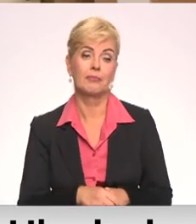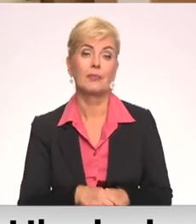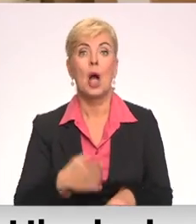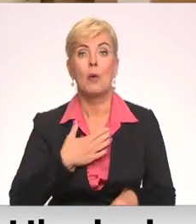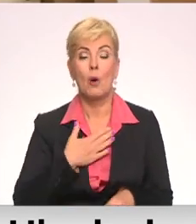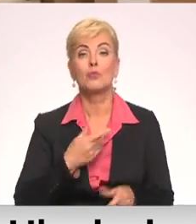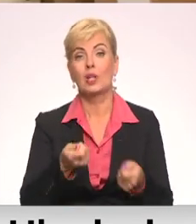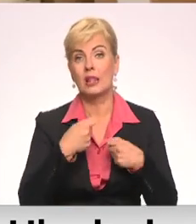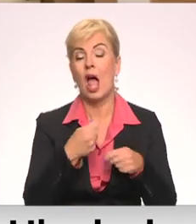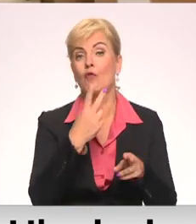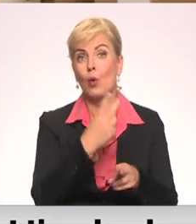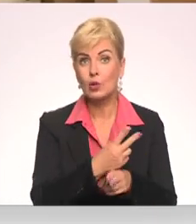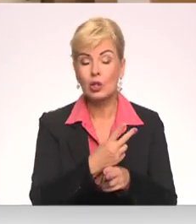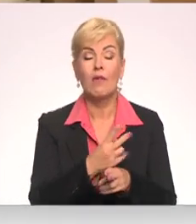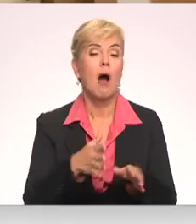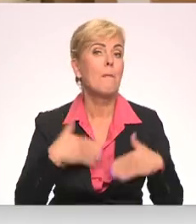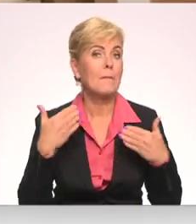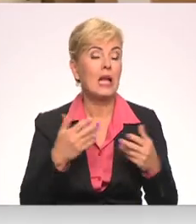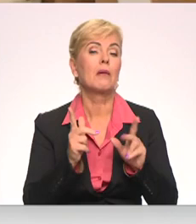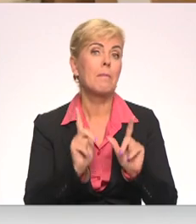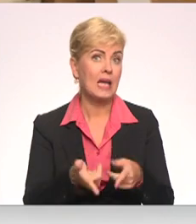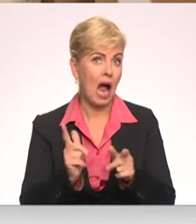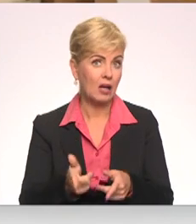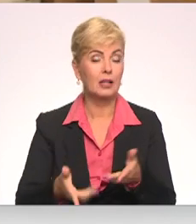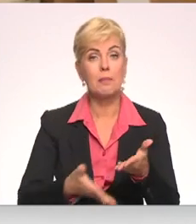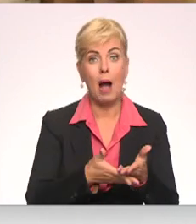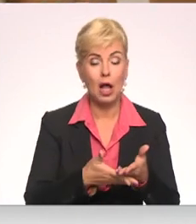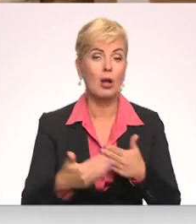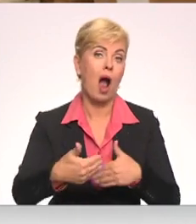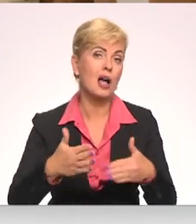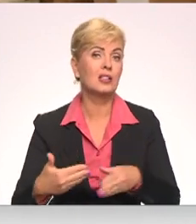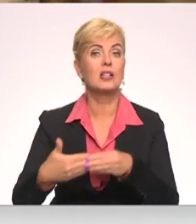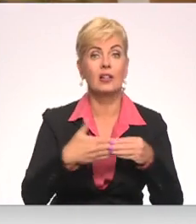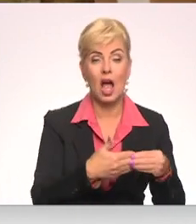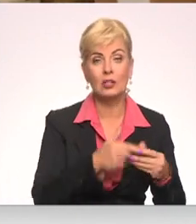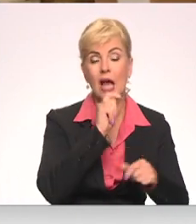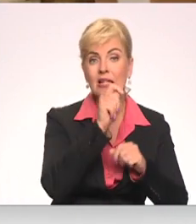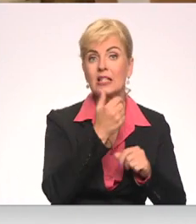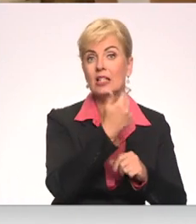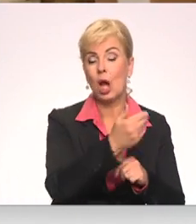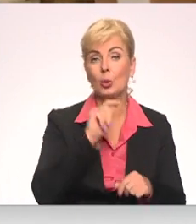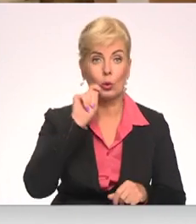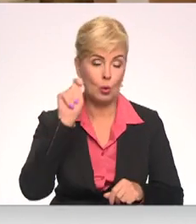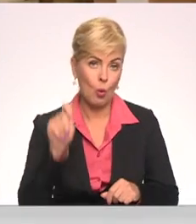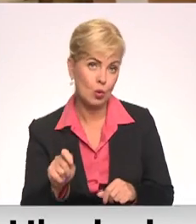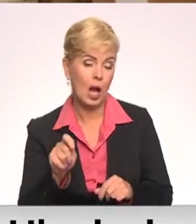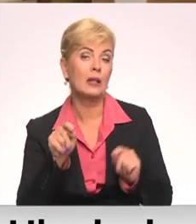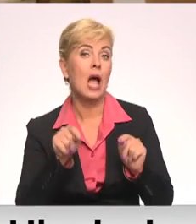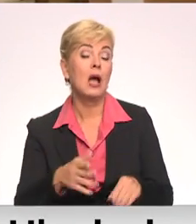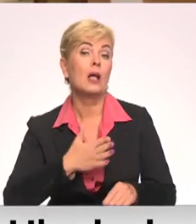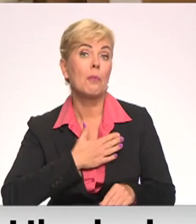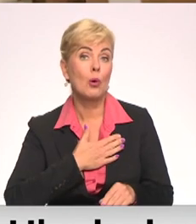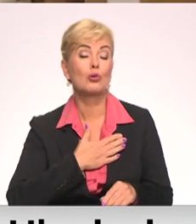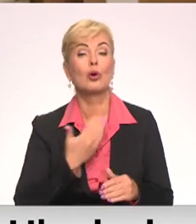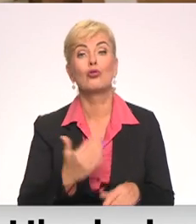Mums deva uzdevums. Es ar lielāko prieku piekrītu palīdzēt šeit pārvietot mantas, kuras ziedotas Ukraiņiem. Tāds arī ir mūsu